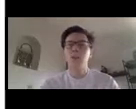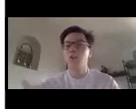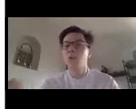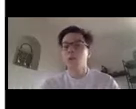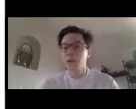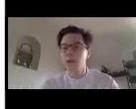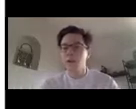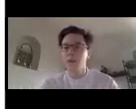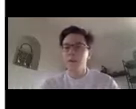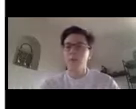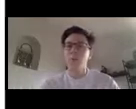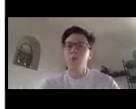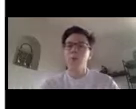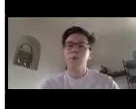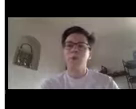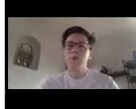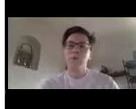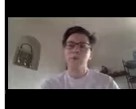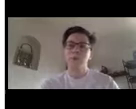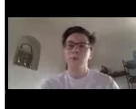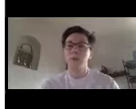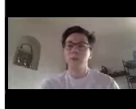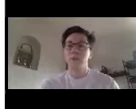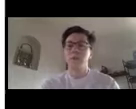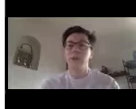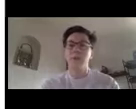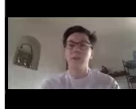nécessairement, elles reflètent,